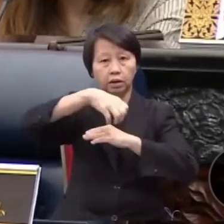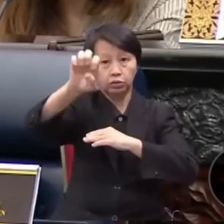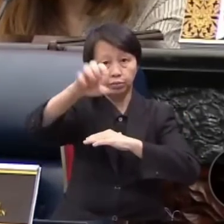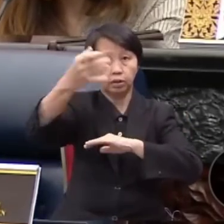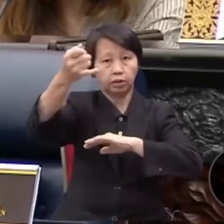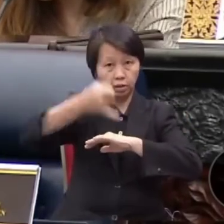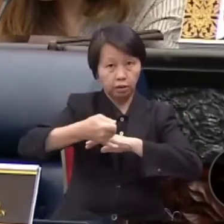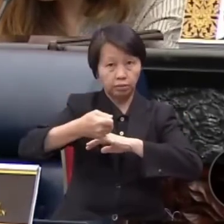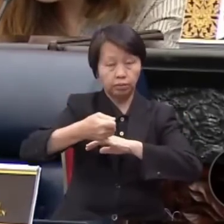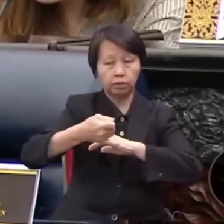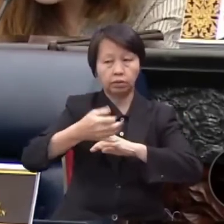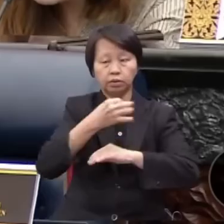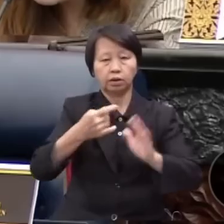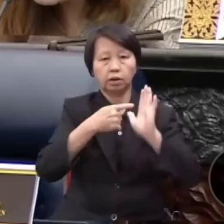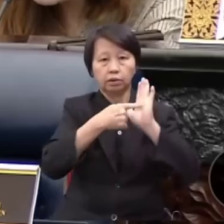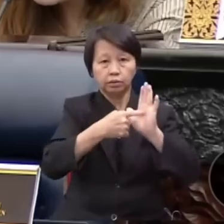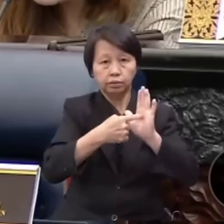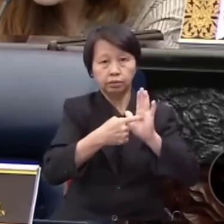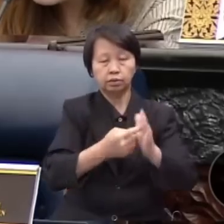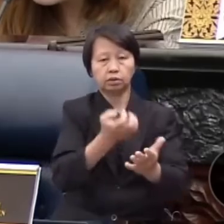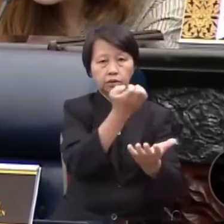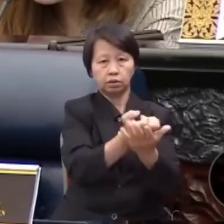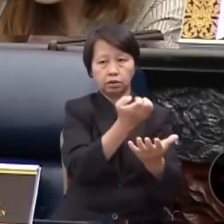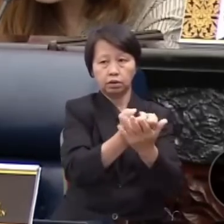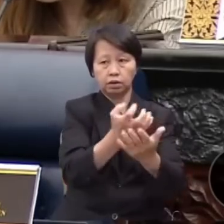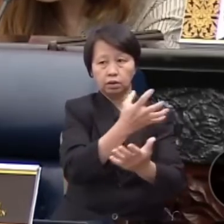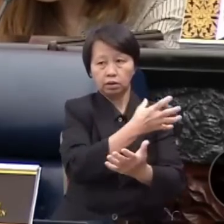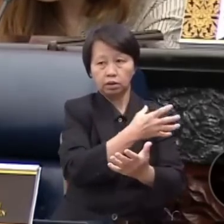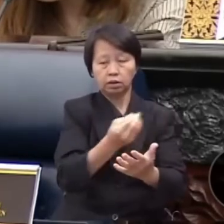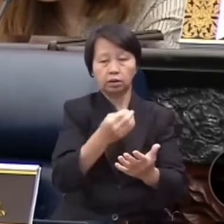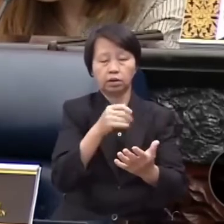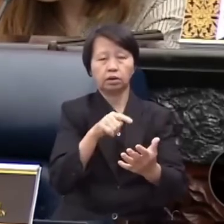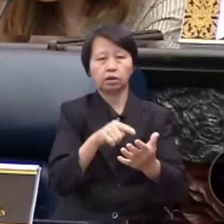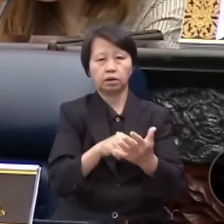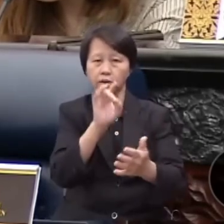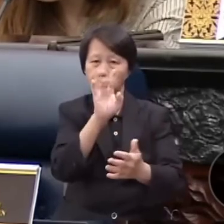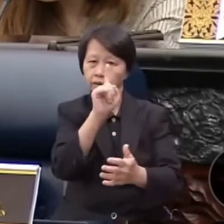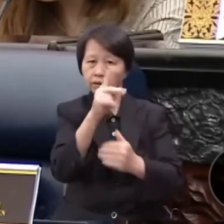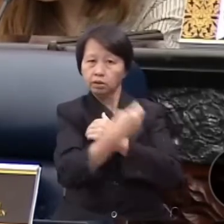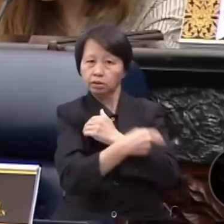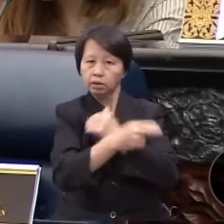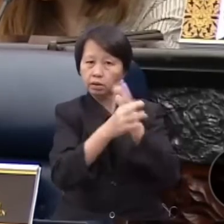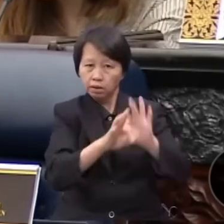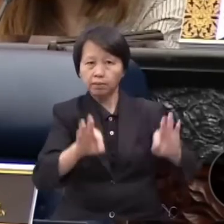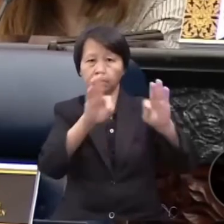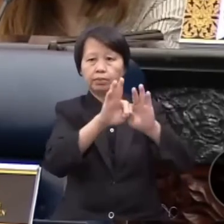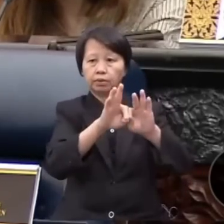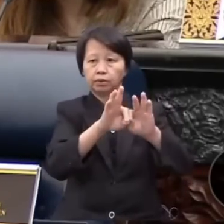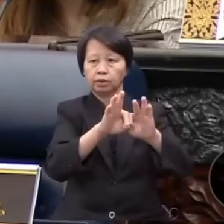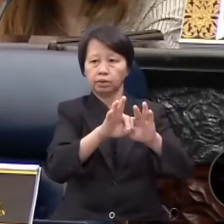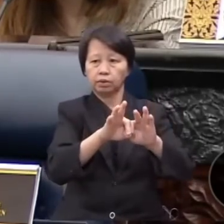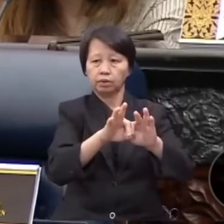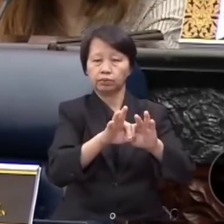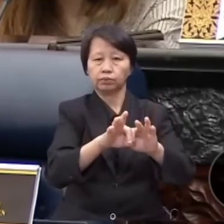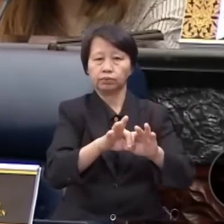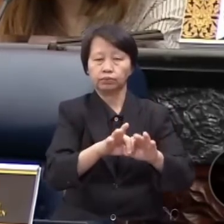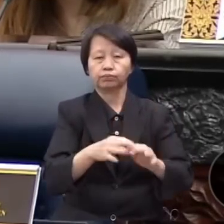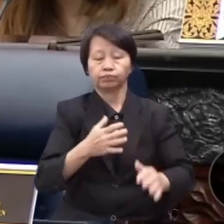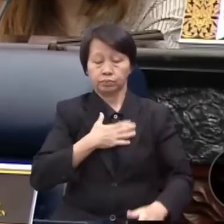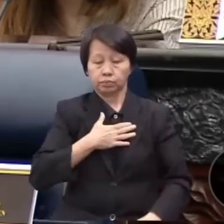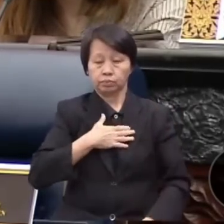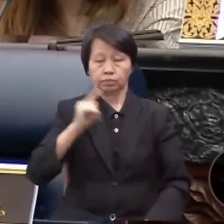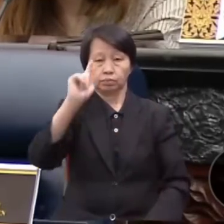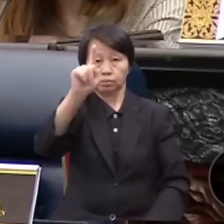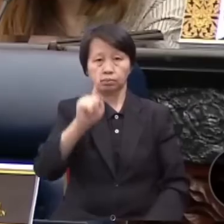importnya. Sekaligus menunjukkan bahawa ekonomi dan fundamentals sebuah negara itu adalah penting. Tuan Sri Speaker, persoalan